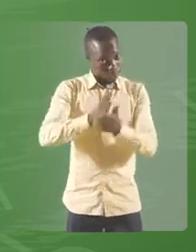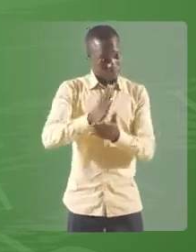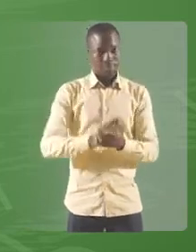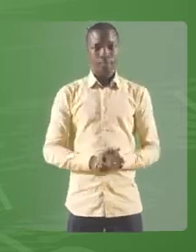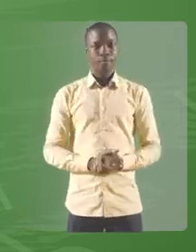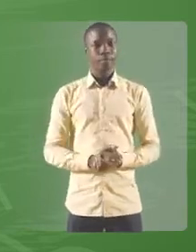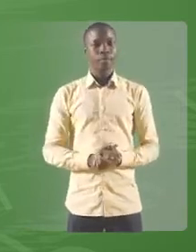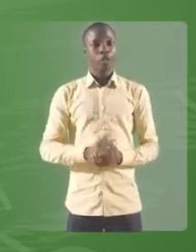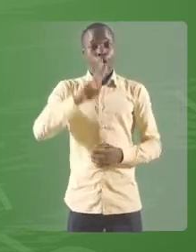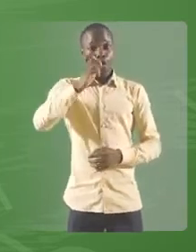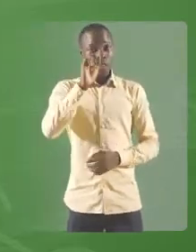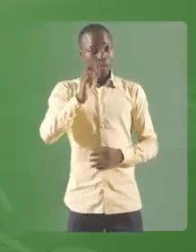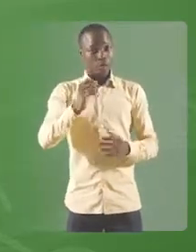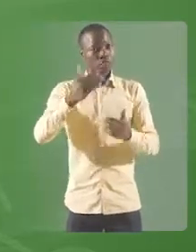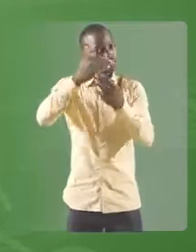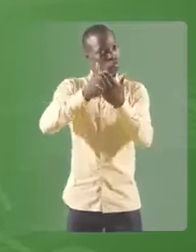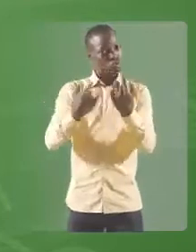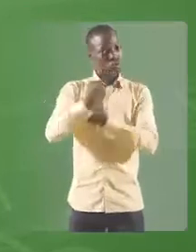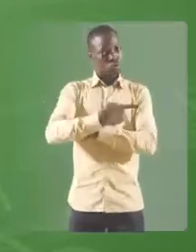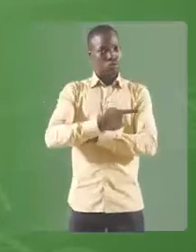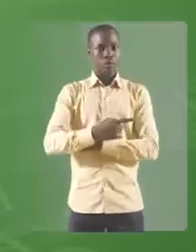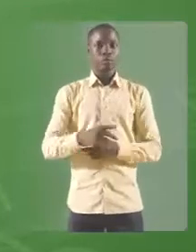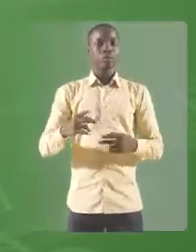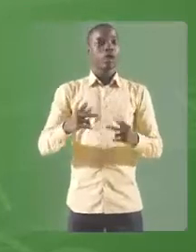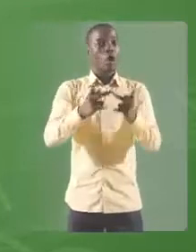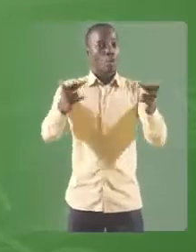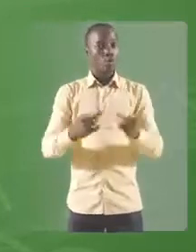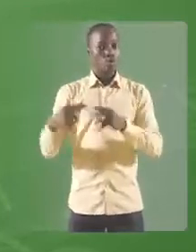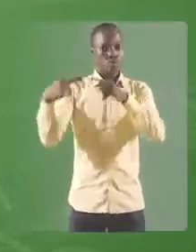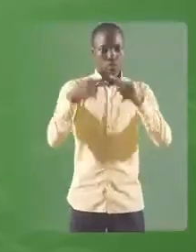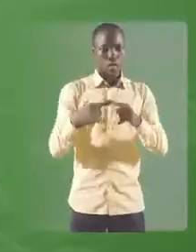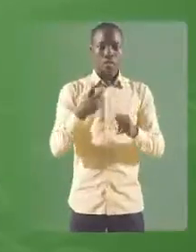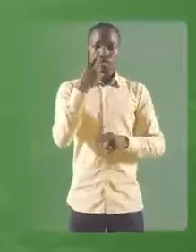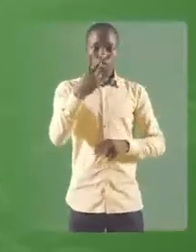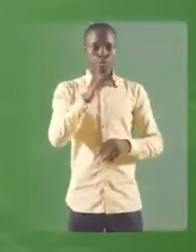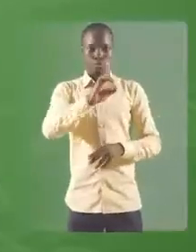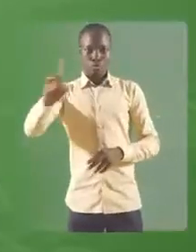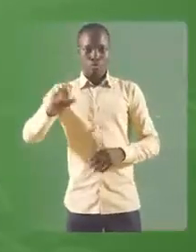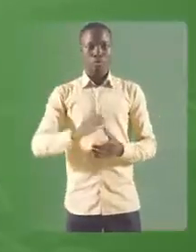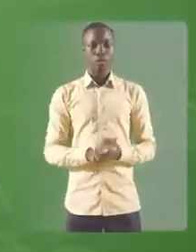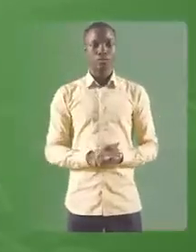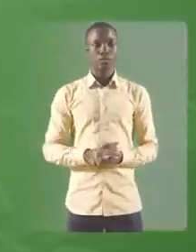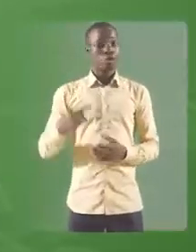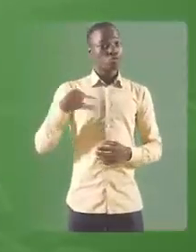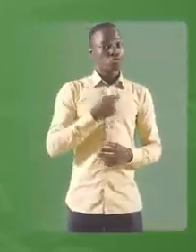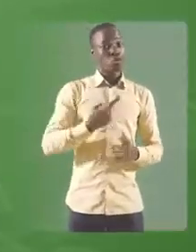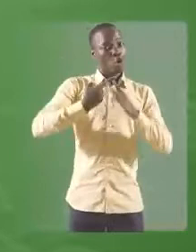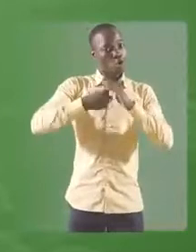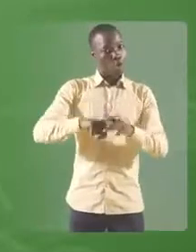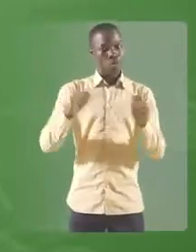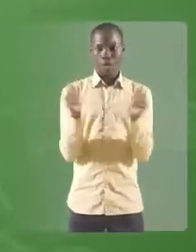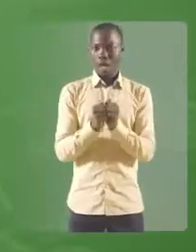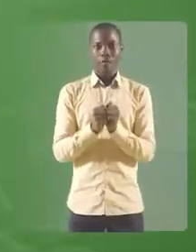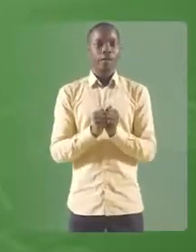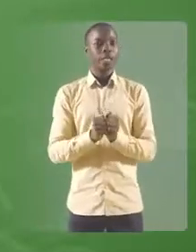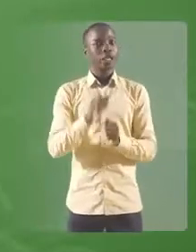Le deuxième point de la séance, position relative de deux droites. Donc, nous commençons avec les